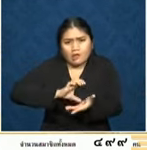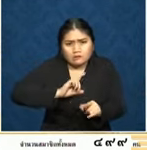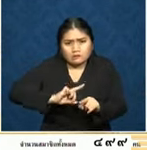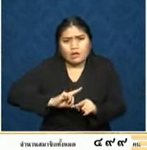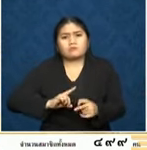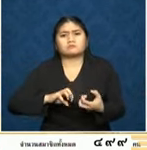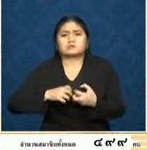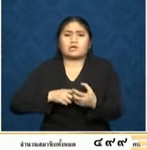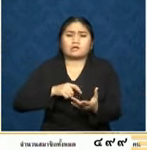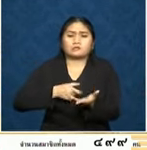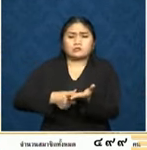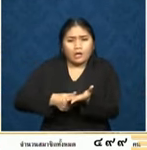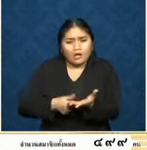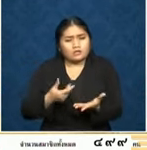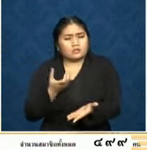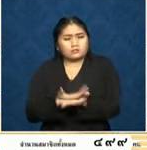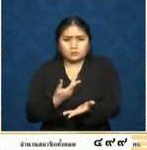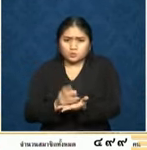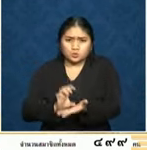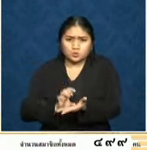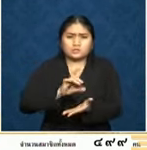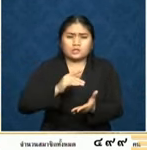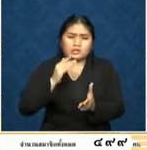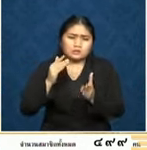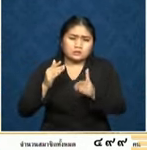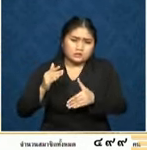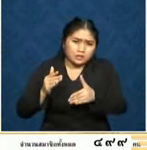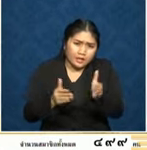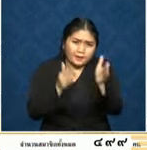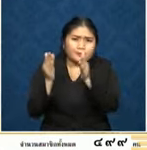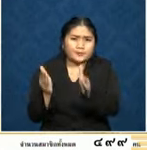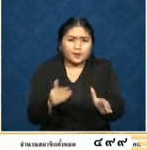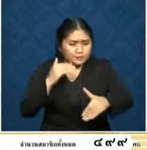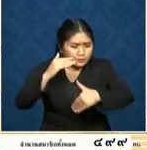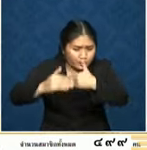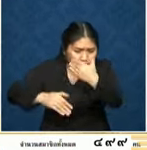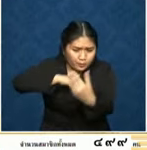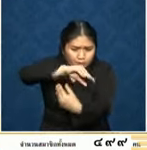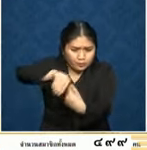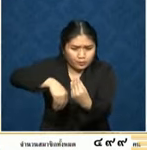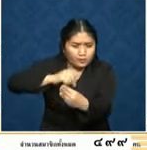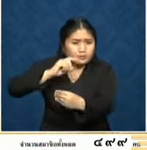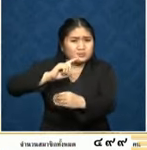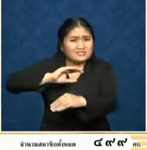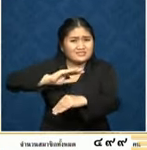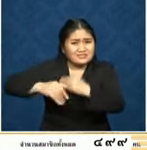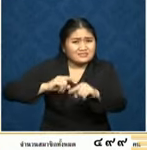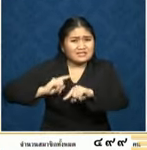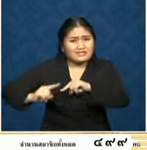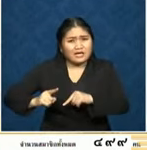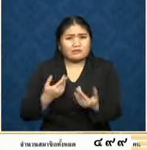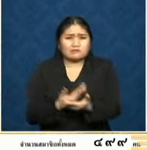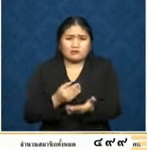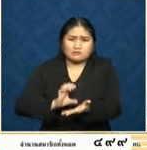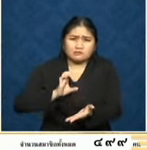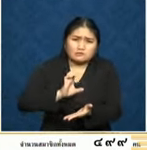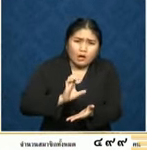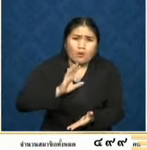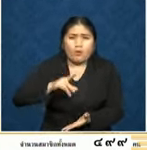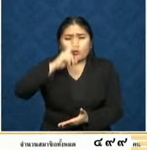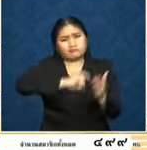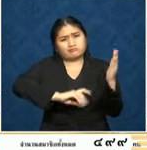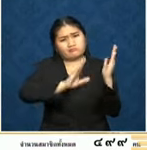คมการลงทุนและการขับเคลื่อนการเจริญเติบโตทางเศรษฐกิจและกระบวนการจัดสรรงบประมาณของประเทศที่มีลักษ